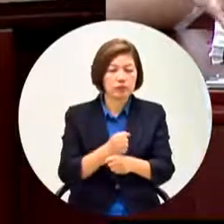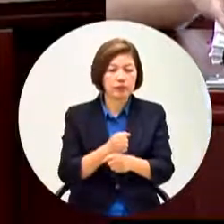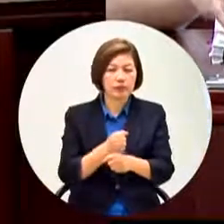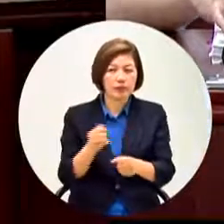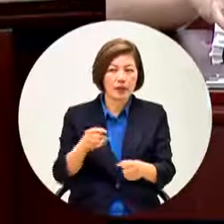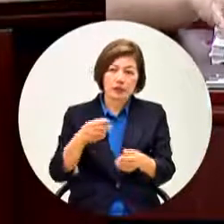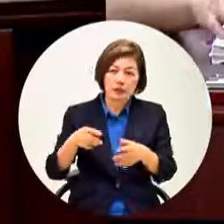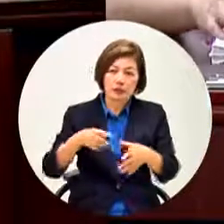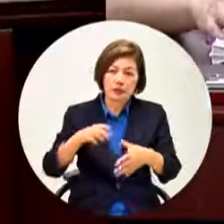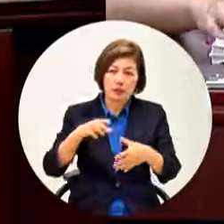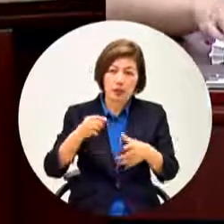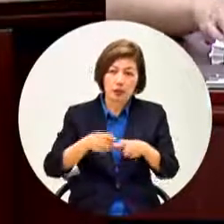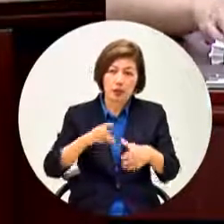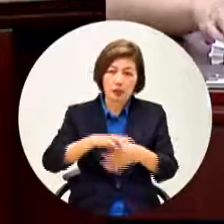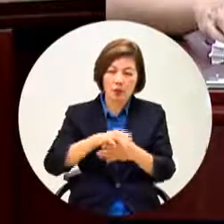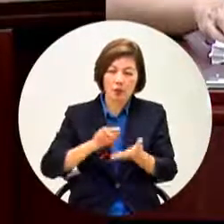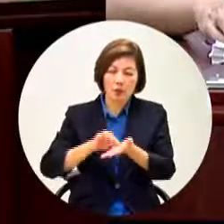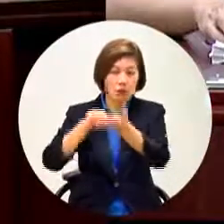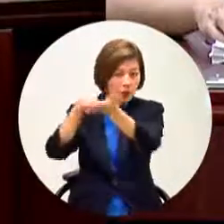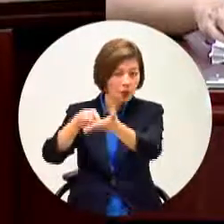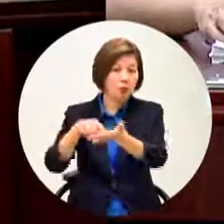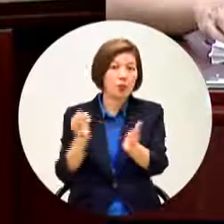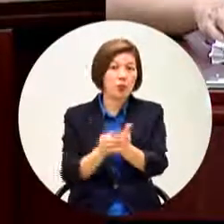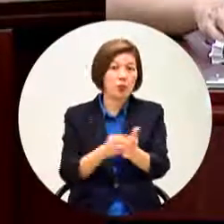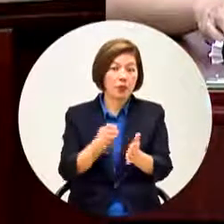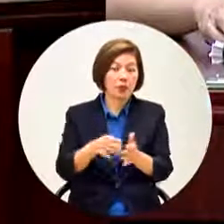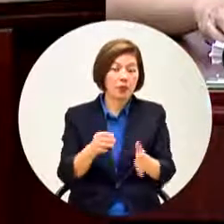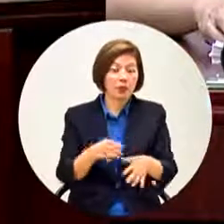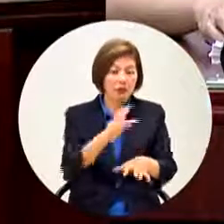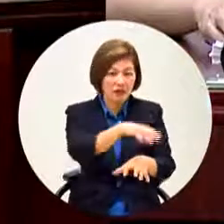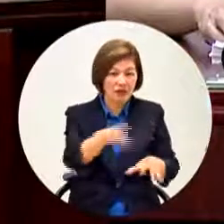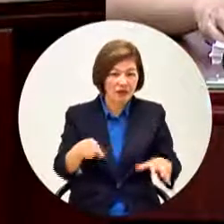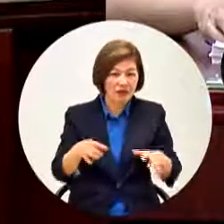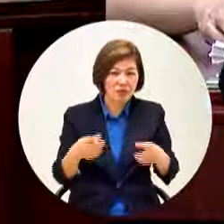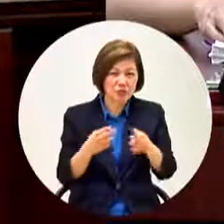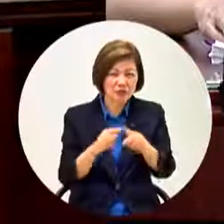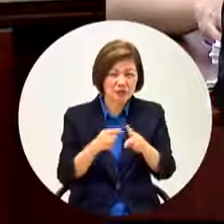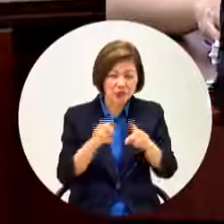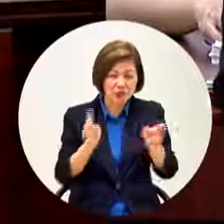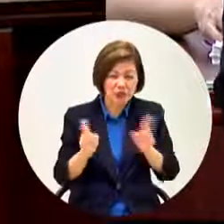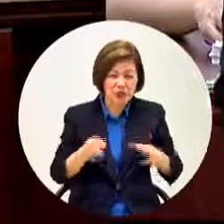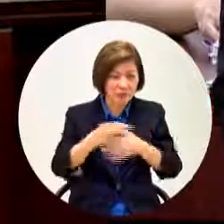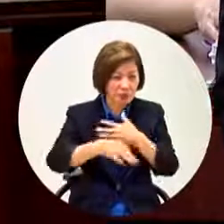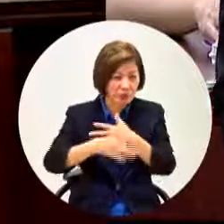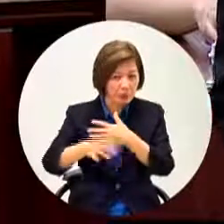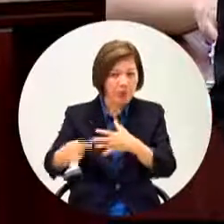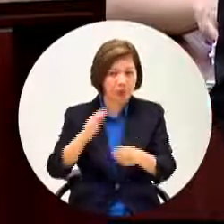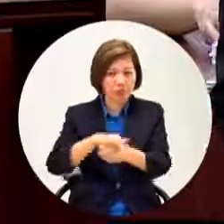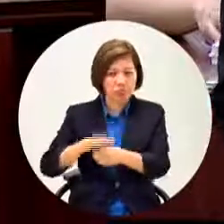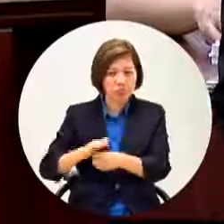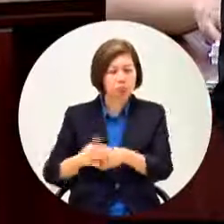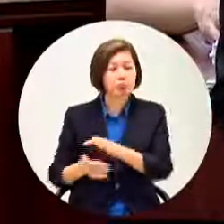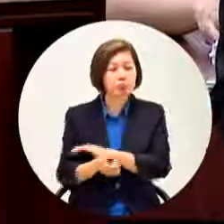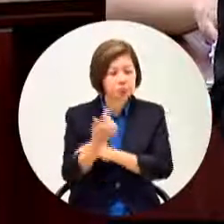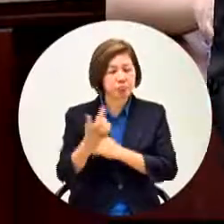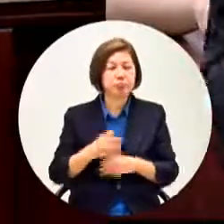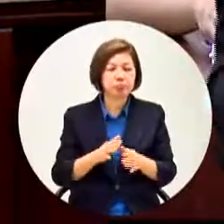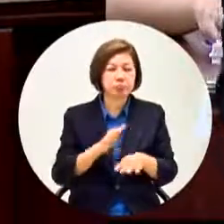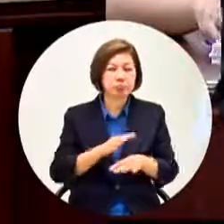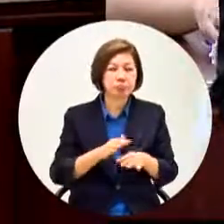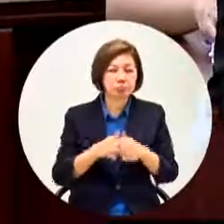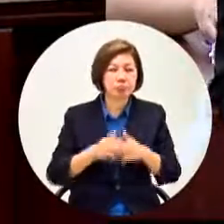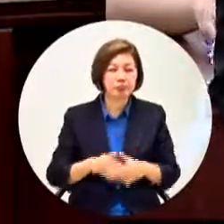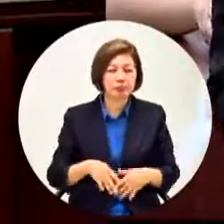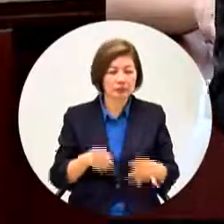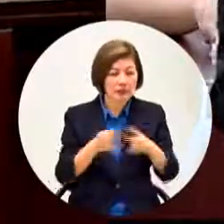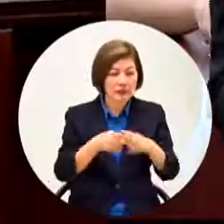快补足各区对相关能力不足的问题。那另外我们在空屋的益智扬城的计划里面有小型的扫